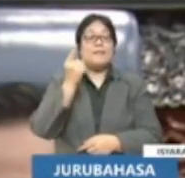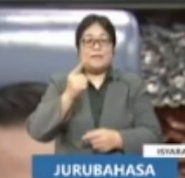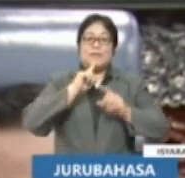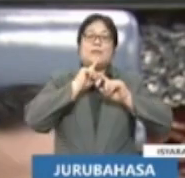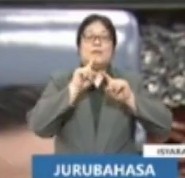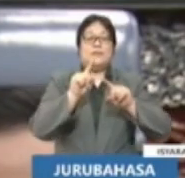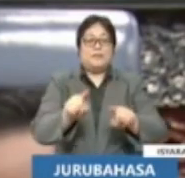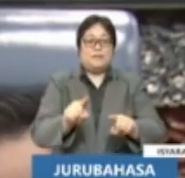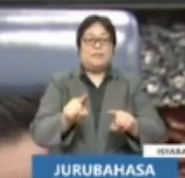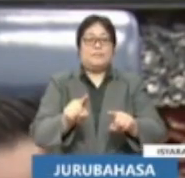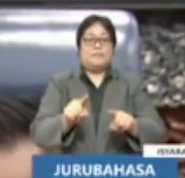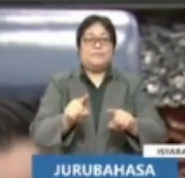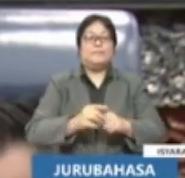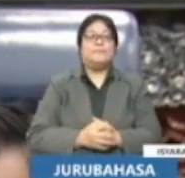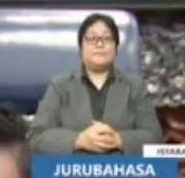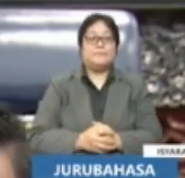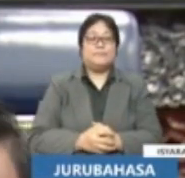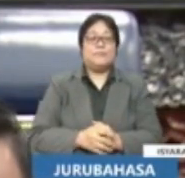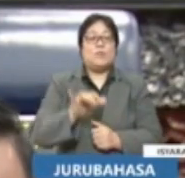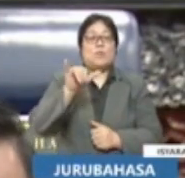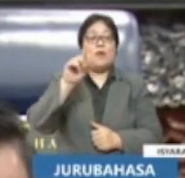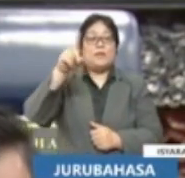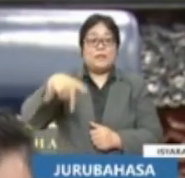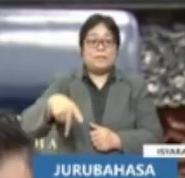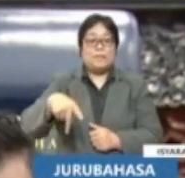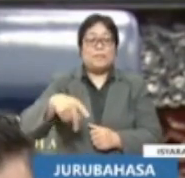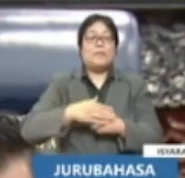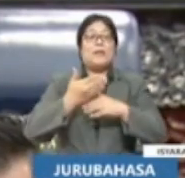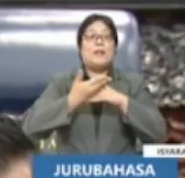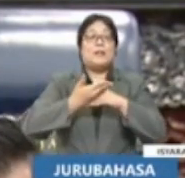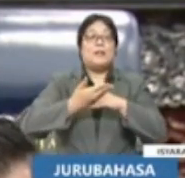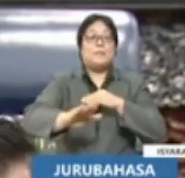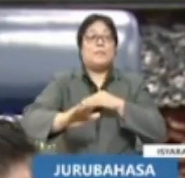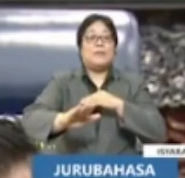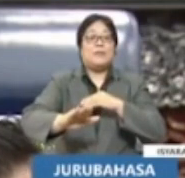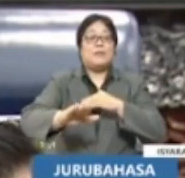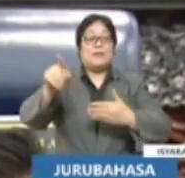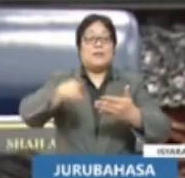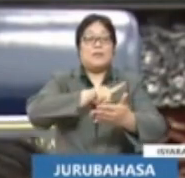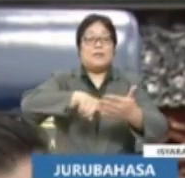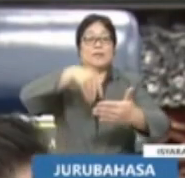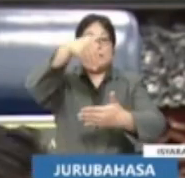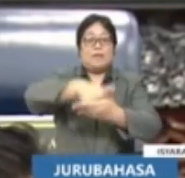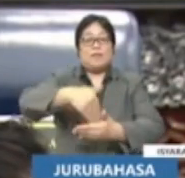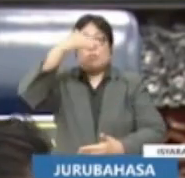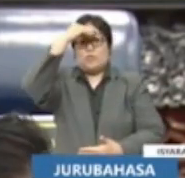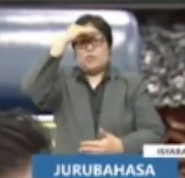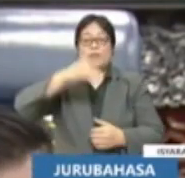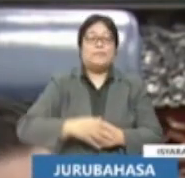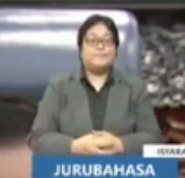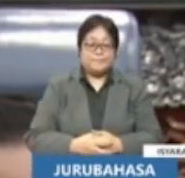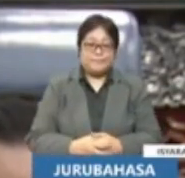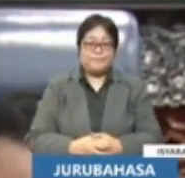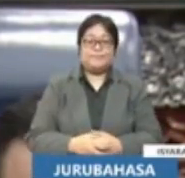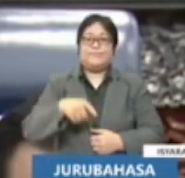akan menjawab kepada Tan Sri Speaker selepas pilihan raya di Johor.